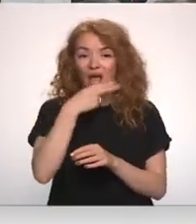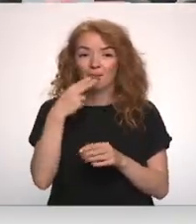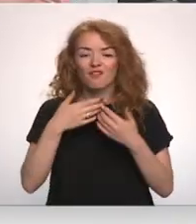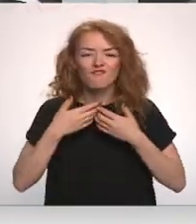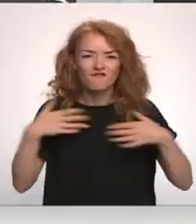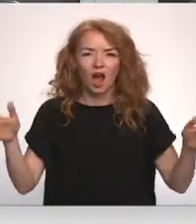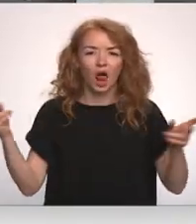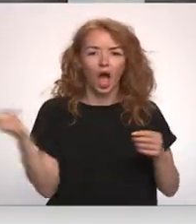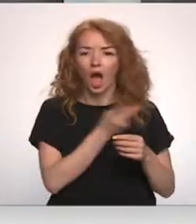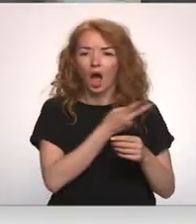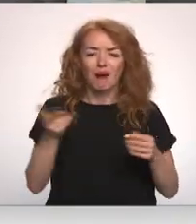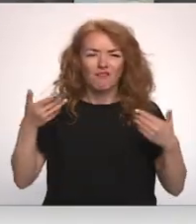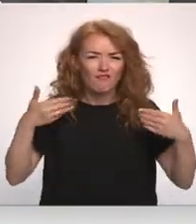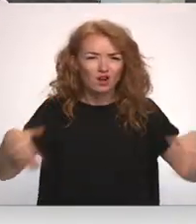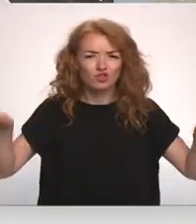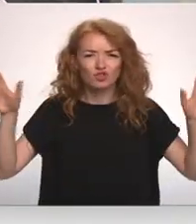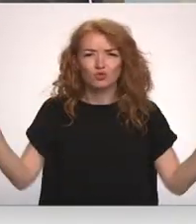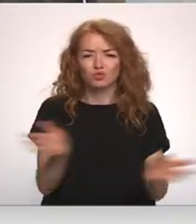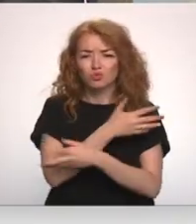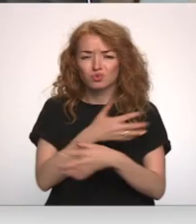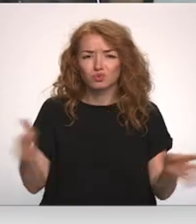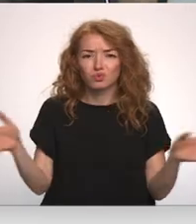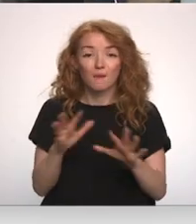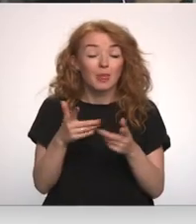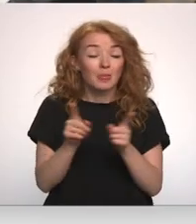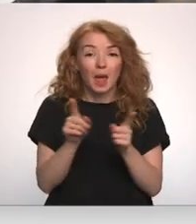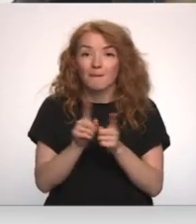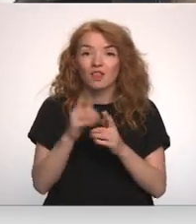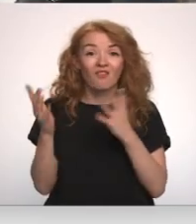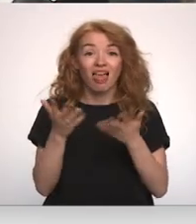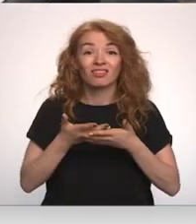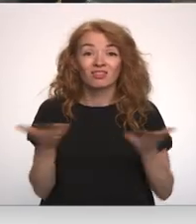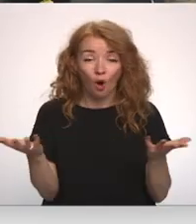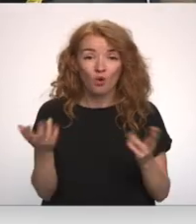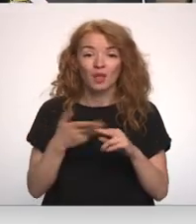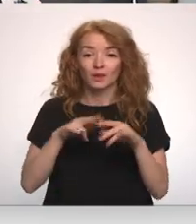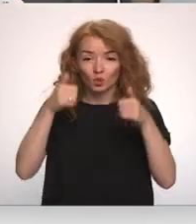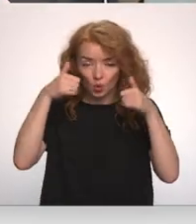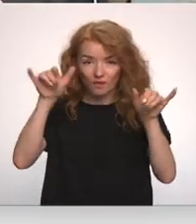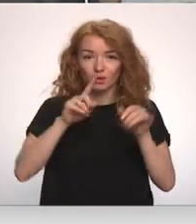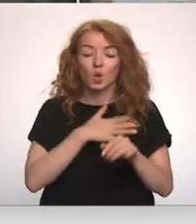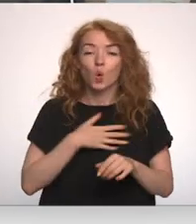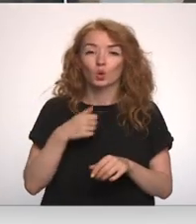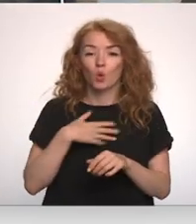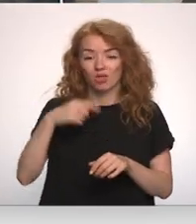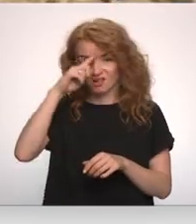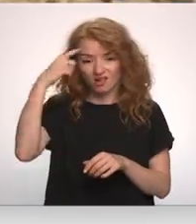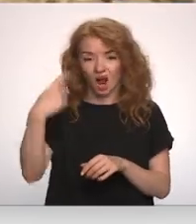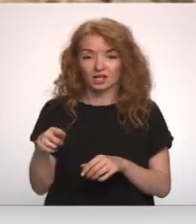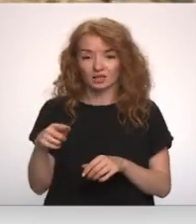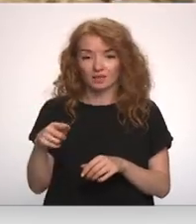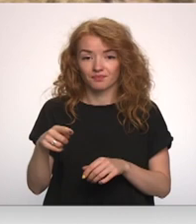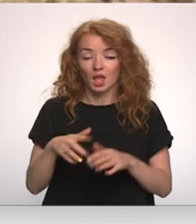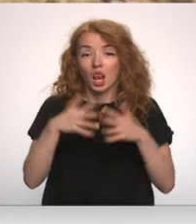atvēris abas puses vaļā pilnībā, lai veidotos caurvējš, bet ārā nekāda vēja nav, tāpēc arī govīm ir ļoti, ļoti karsti.